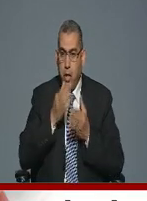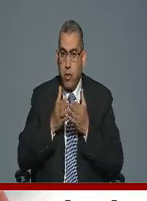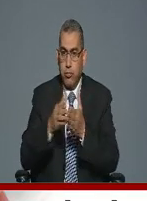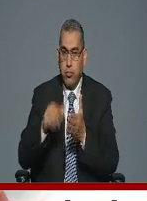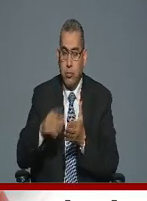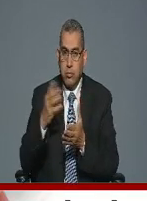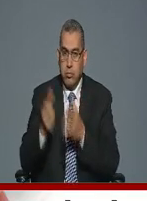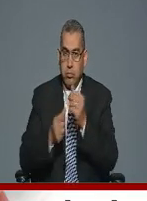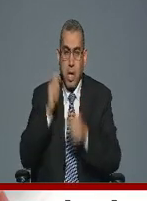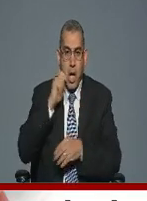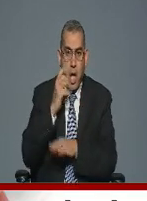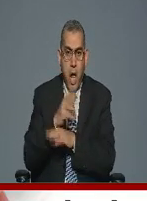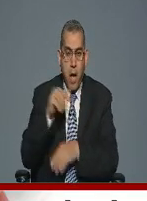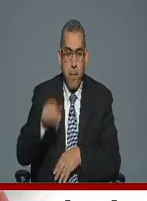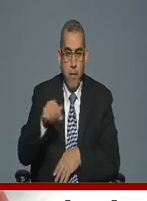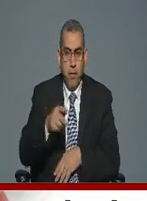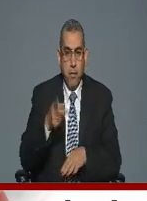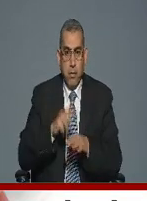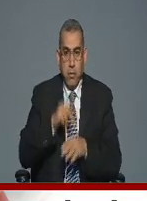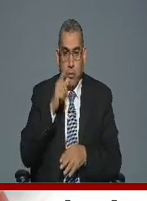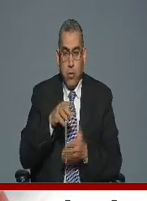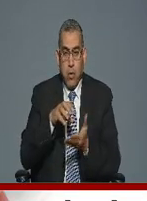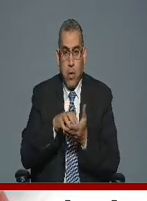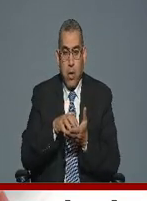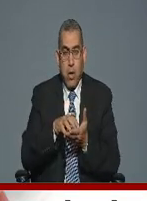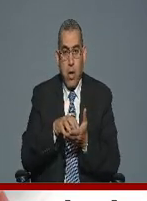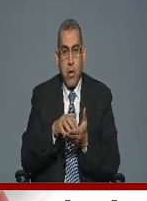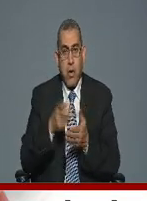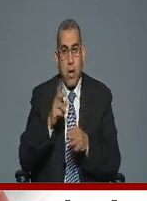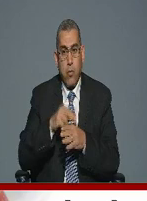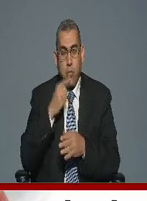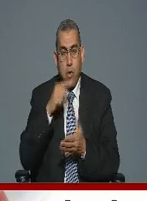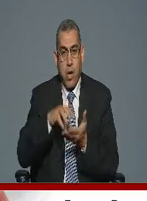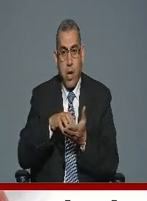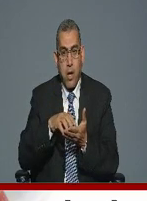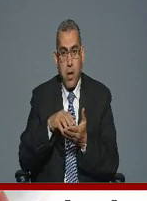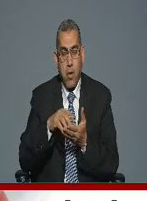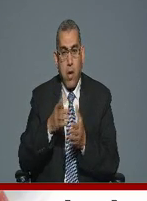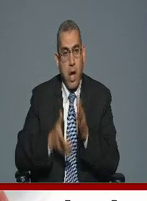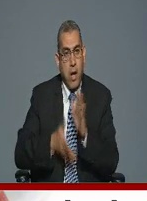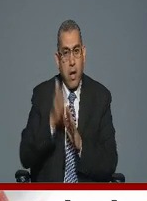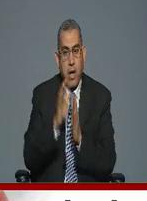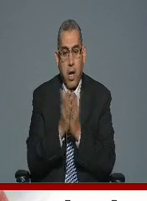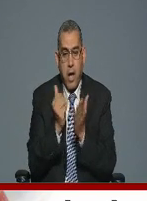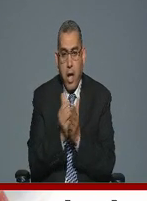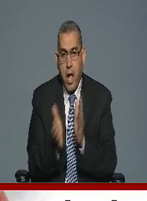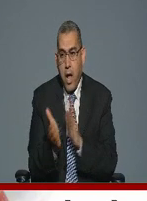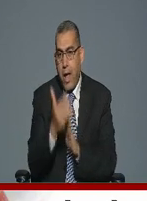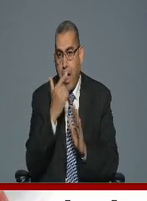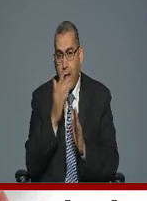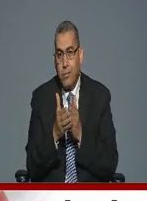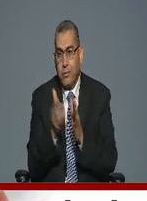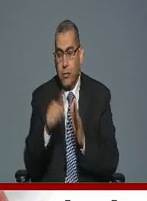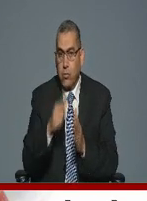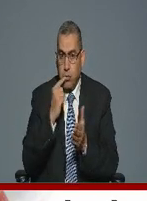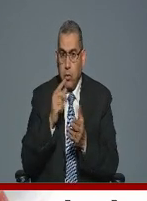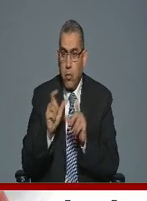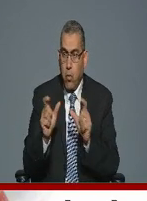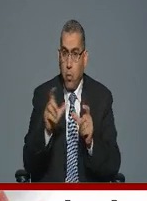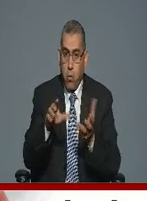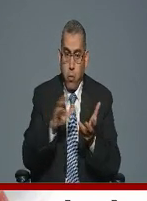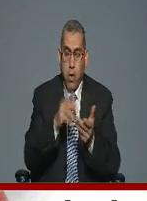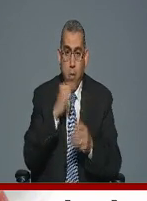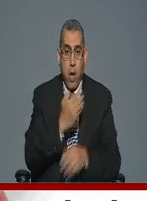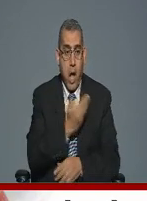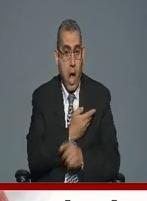والإرهاب، وكذلك أزمة اللاجئين وطبعا الهجرة غير الشرعية. وعلى صعيد غزة